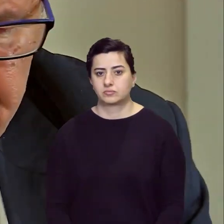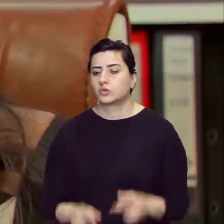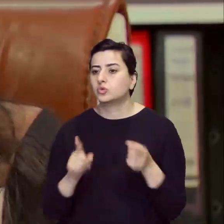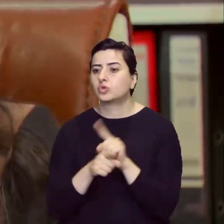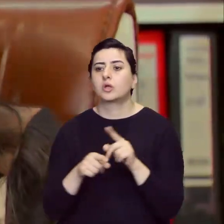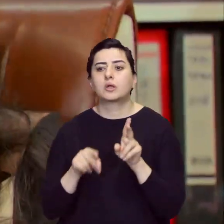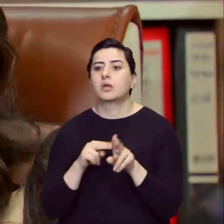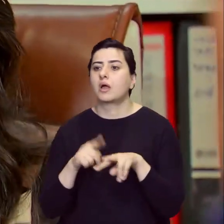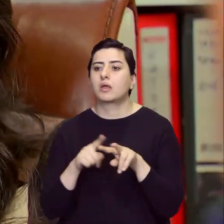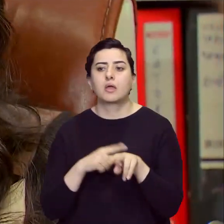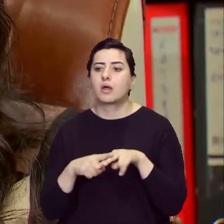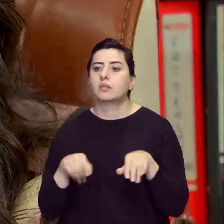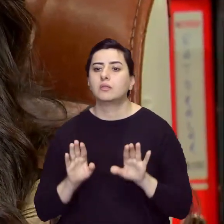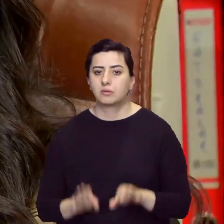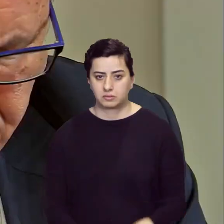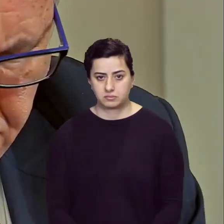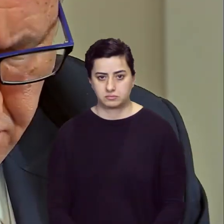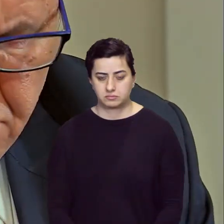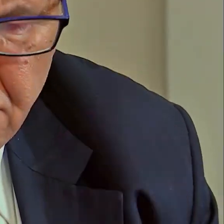Hayır, soyadı Kaya değil.